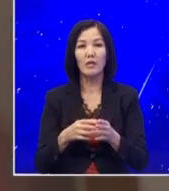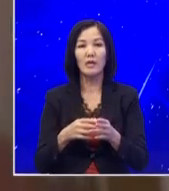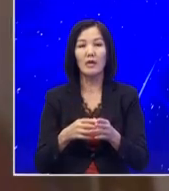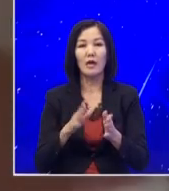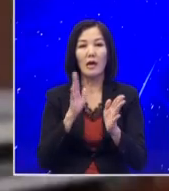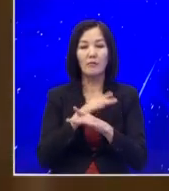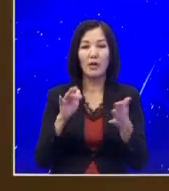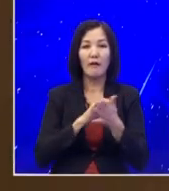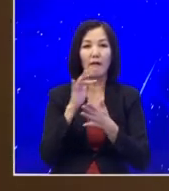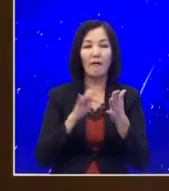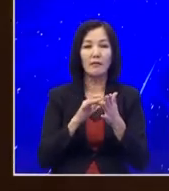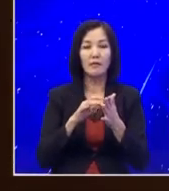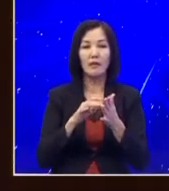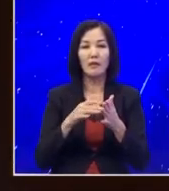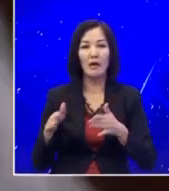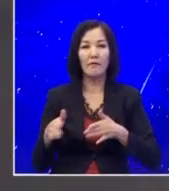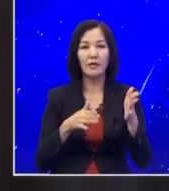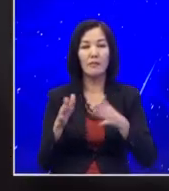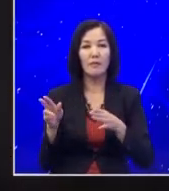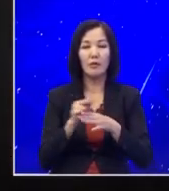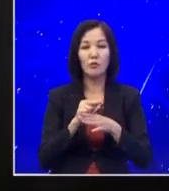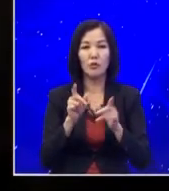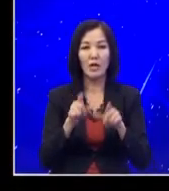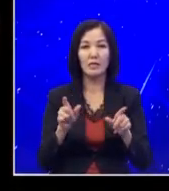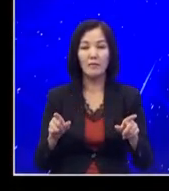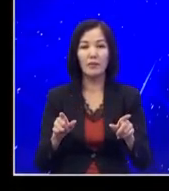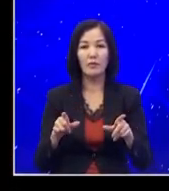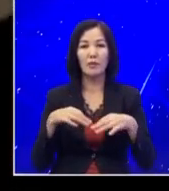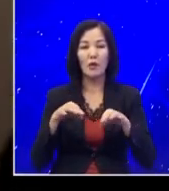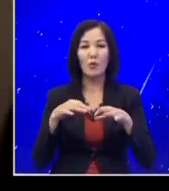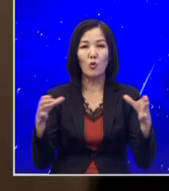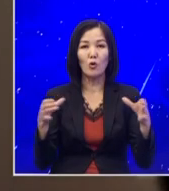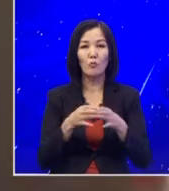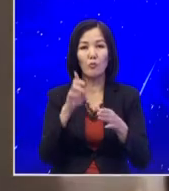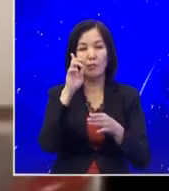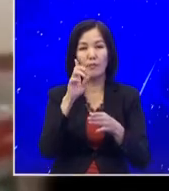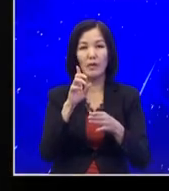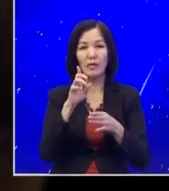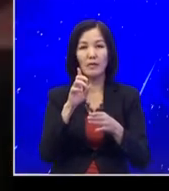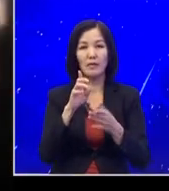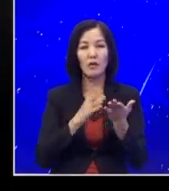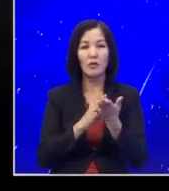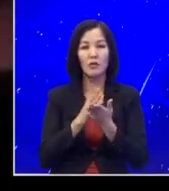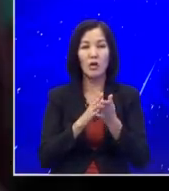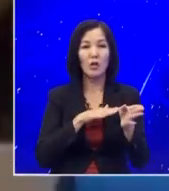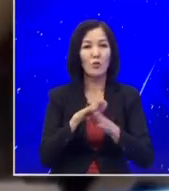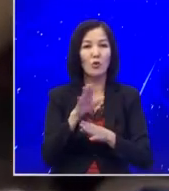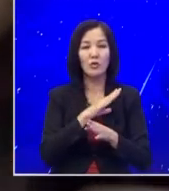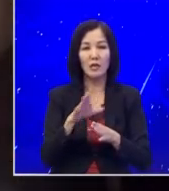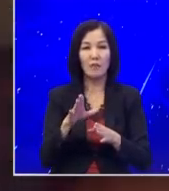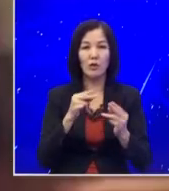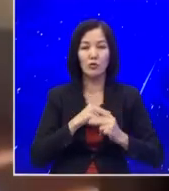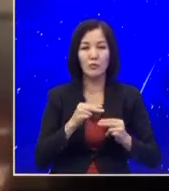болатын. Қапшағай қаласының автомобиль жолдары және жолаушылар көлігі бөлімі мемлекеттік мекемесінің лауазымды тұлғалары